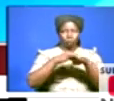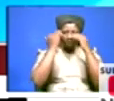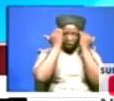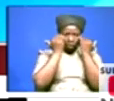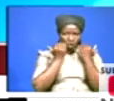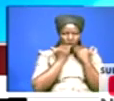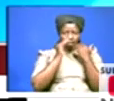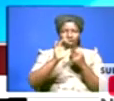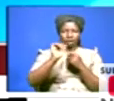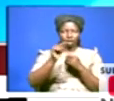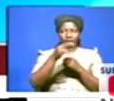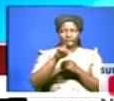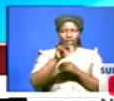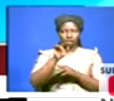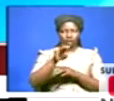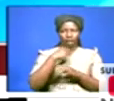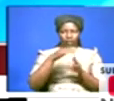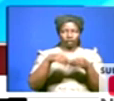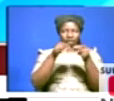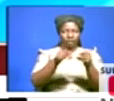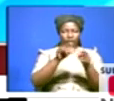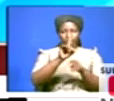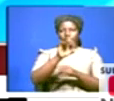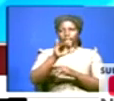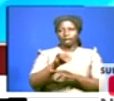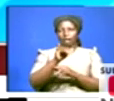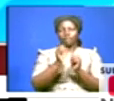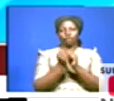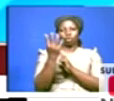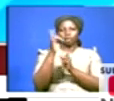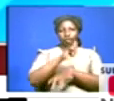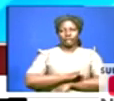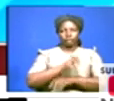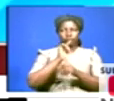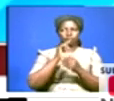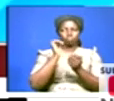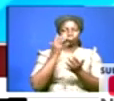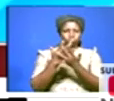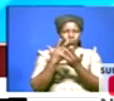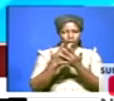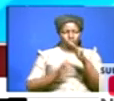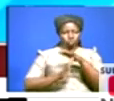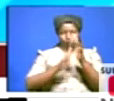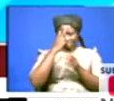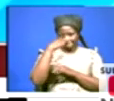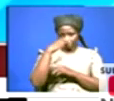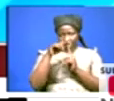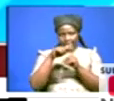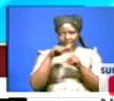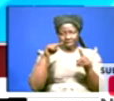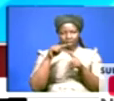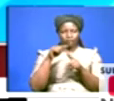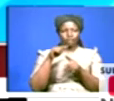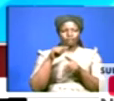ameipa idara ya upelelezi wa jinai muda wa siku 14 kumzuilia mshukiwa mkuu kwenye kisa cha mauaji ya watoto wawili katika eneo hilo la